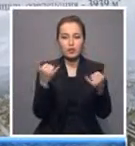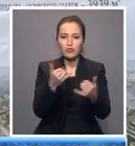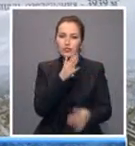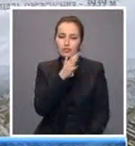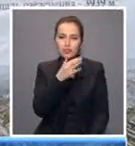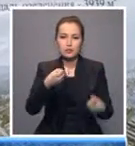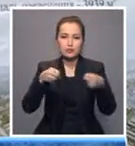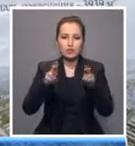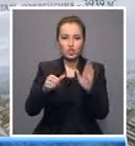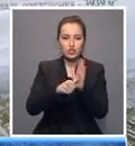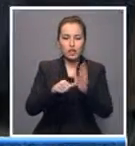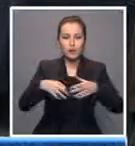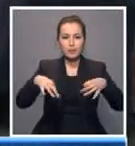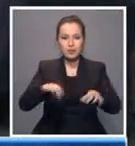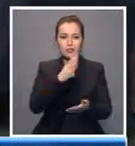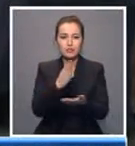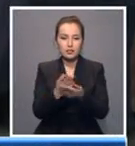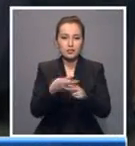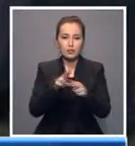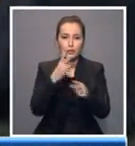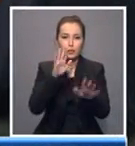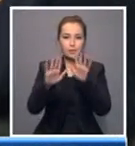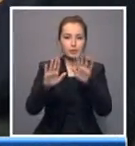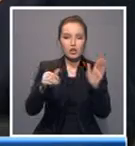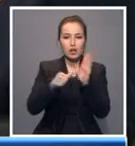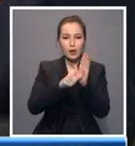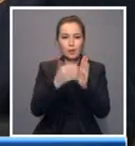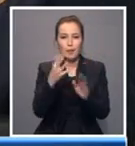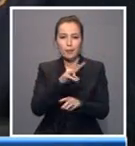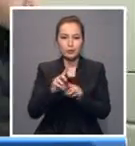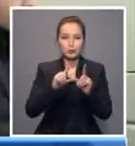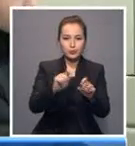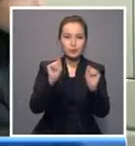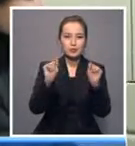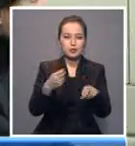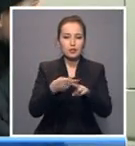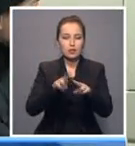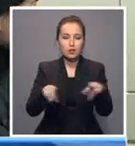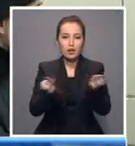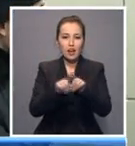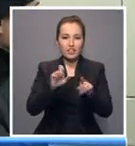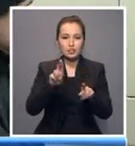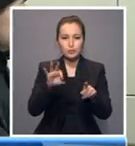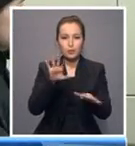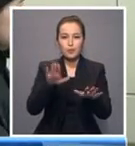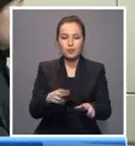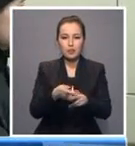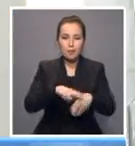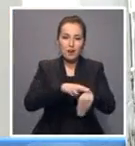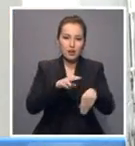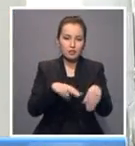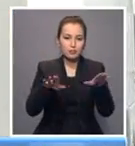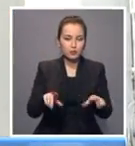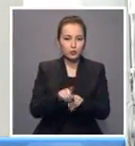арнайы көлік бар. Қажет болған жағдайда олар көрме нысандарына 5-6 минутта барады. Сондай-ақ вице-премьер Экспо қалашығында ашылған полиция бөлімінде де болды.